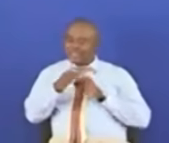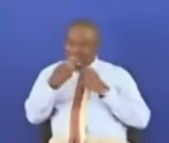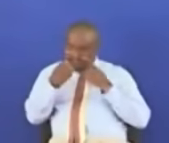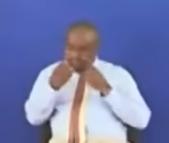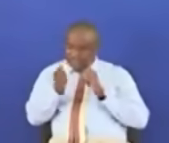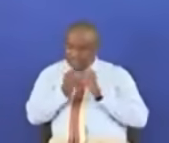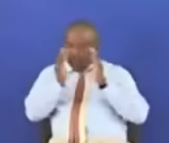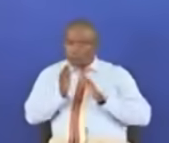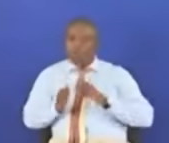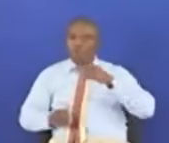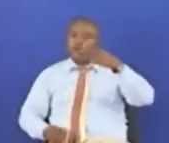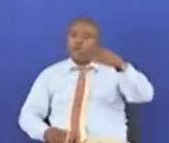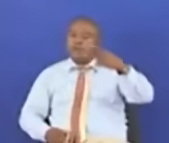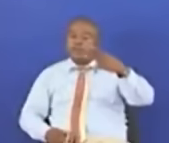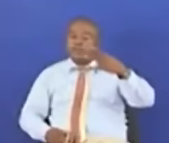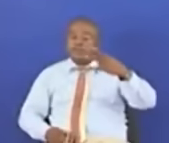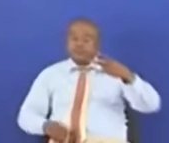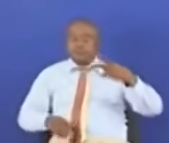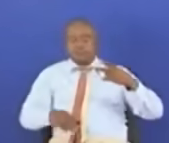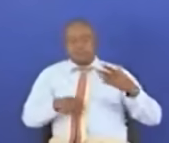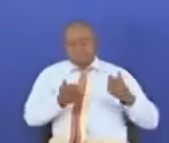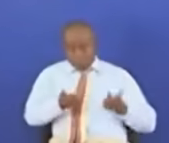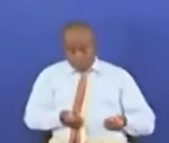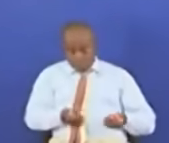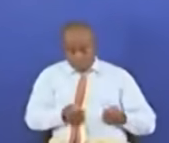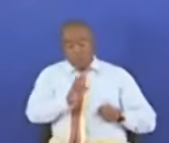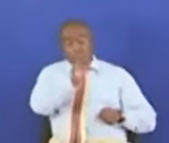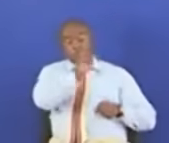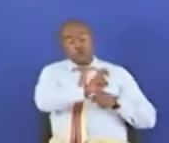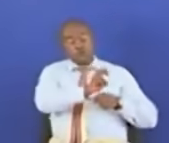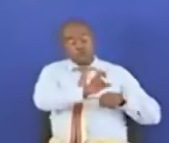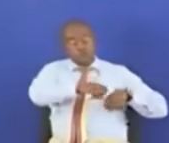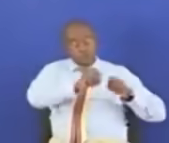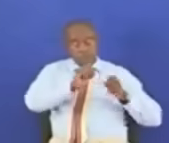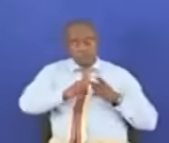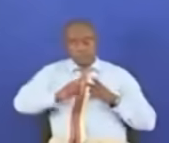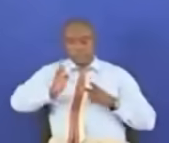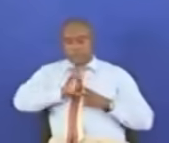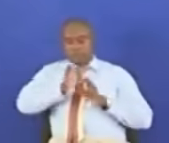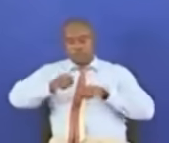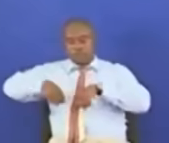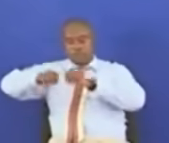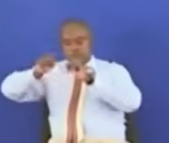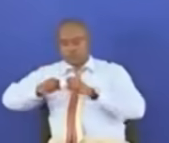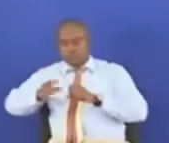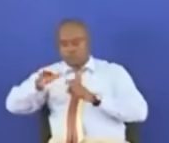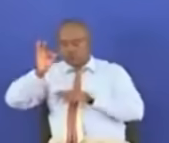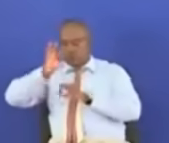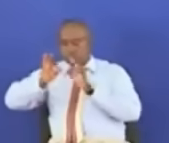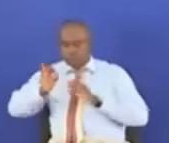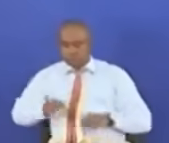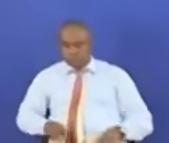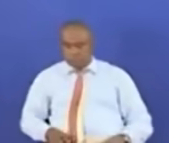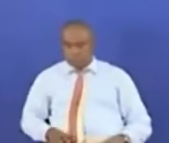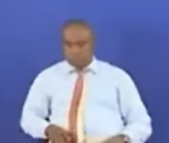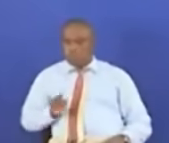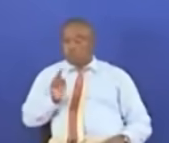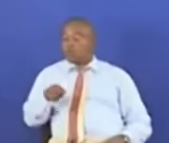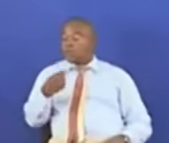mawili: election management na election management bodies. Kuna moja ambayo inahitaji mjadala mrefu,